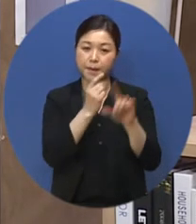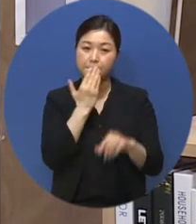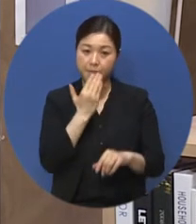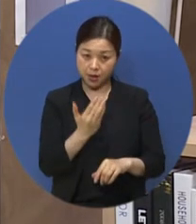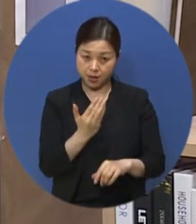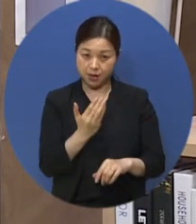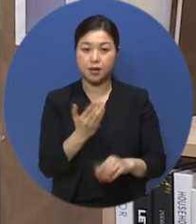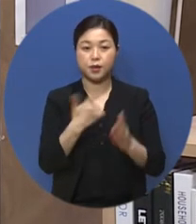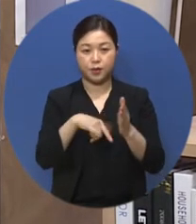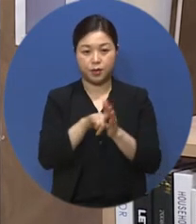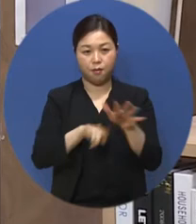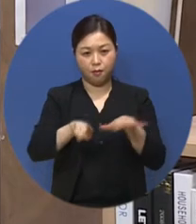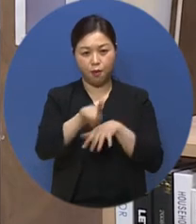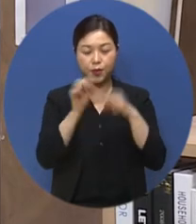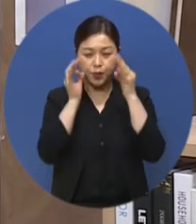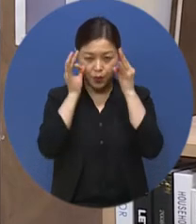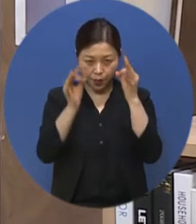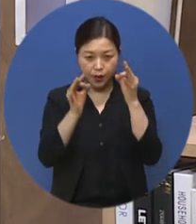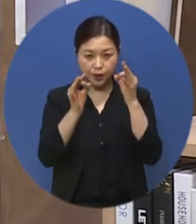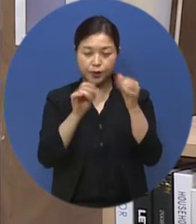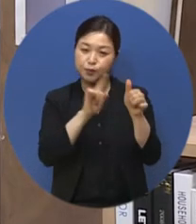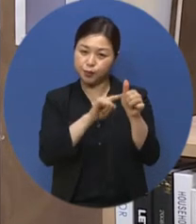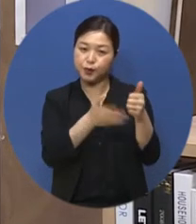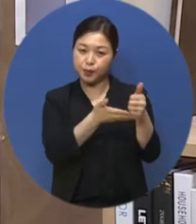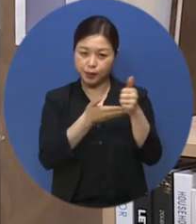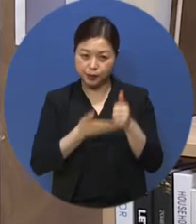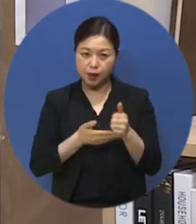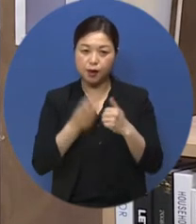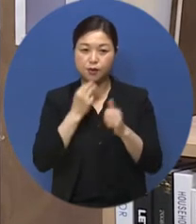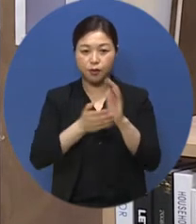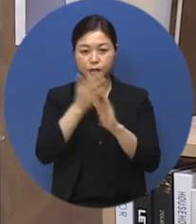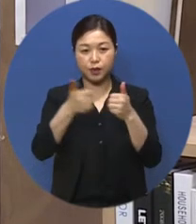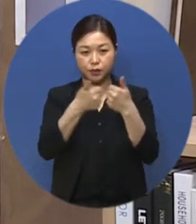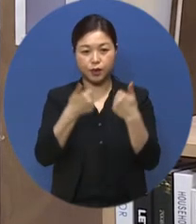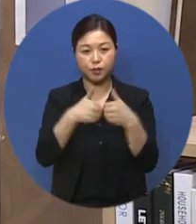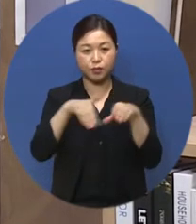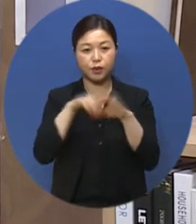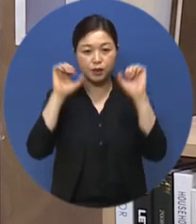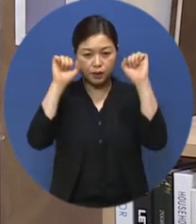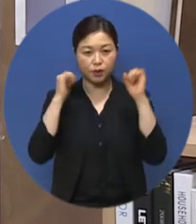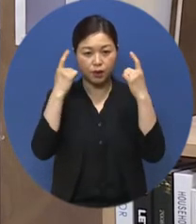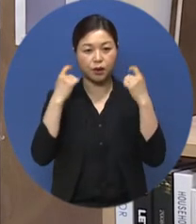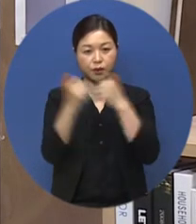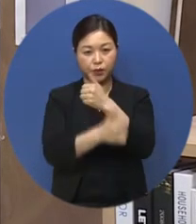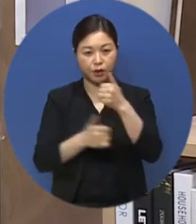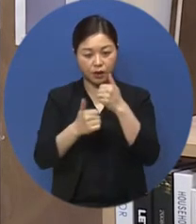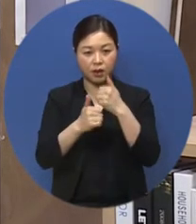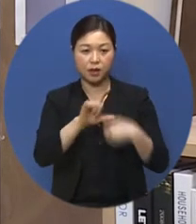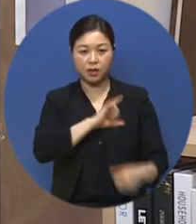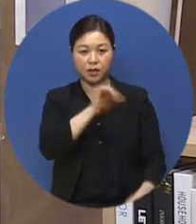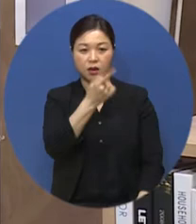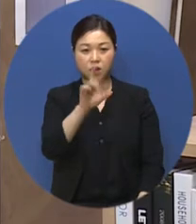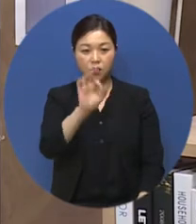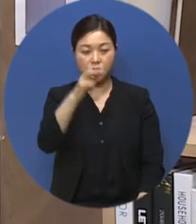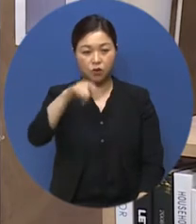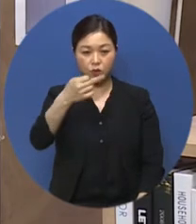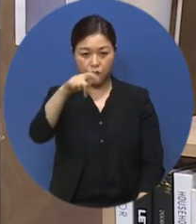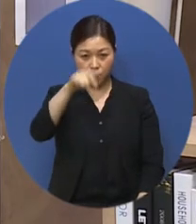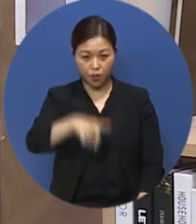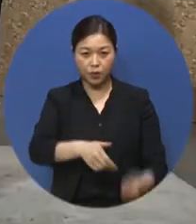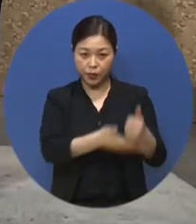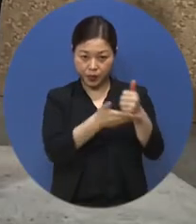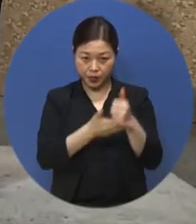있도록 앞장서서 노력하는 분을 모셨습니다. 서울시의회 문화체육관광위원회 황규복 위원장님과 함께 이야기